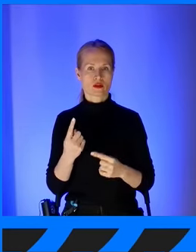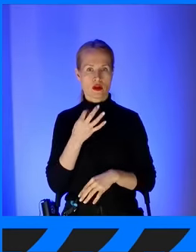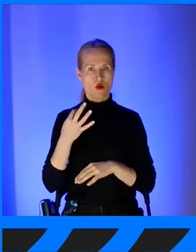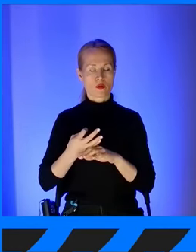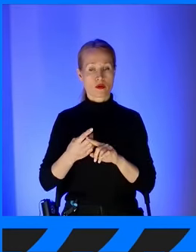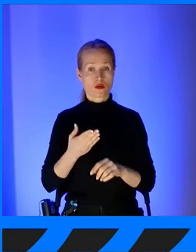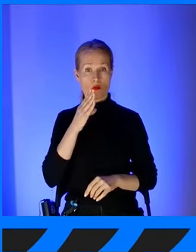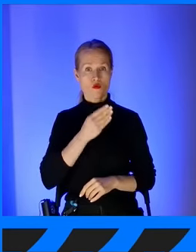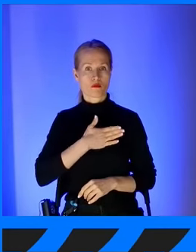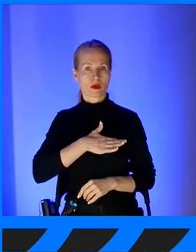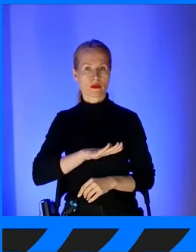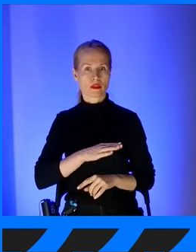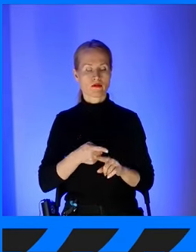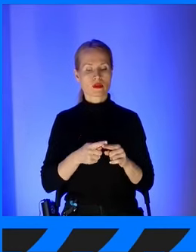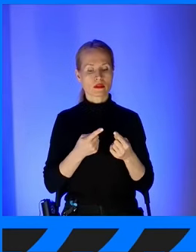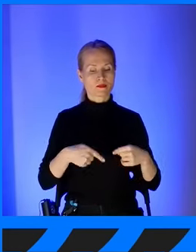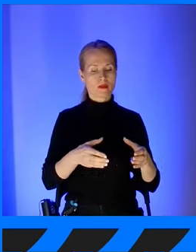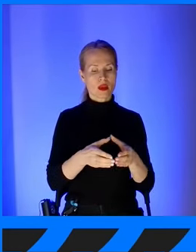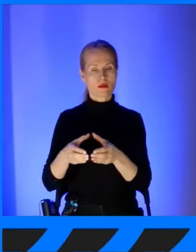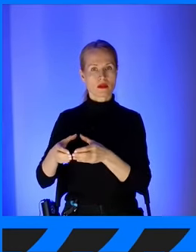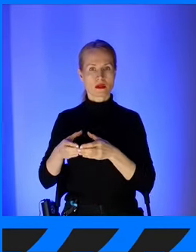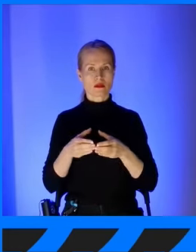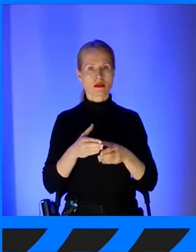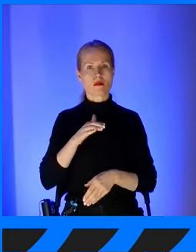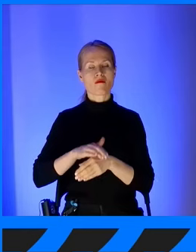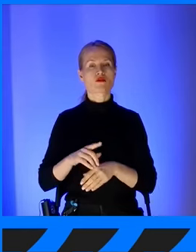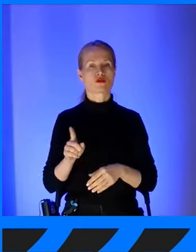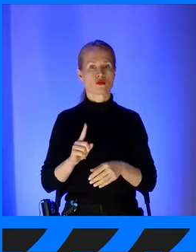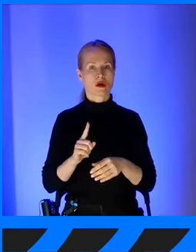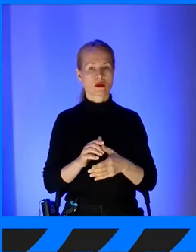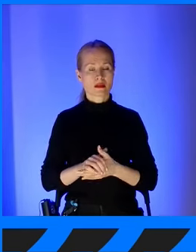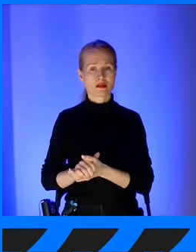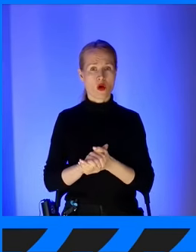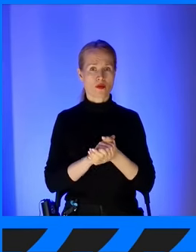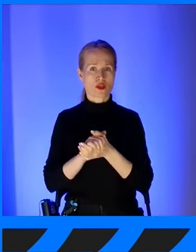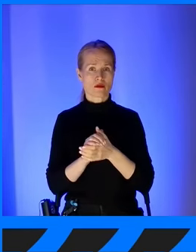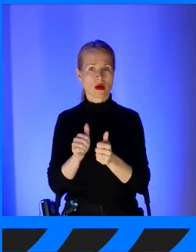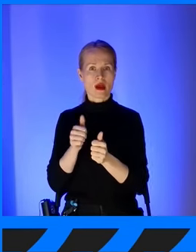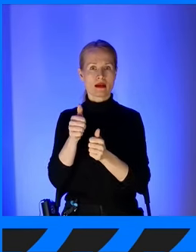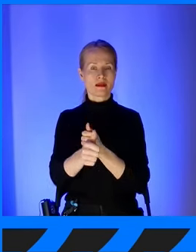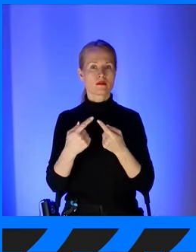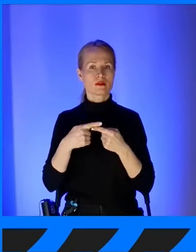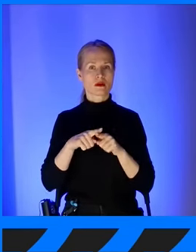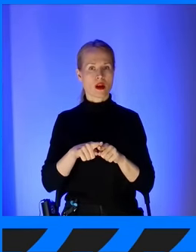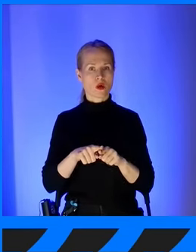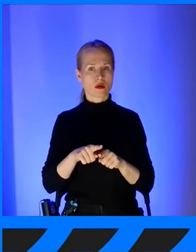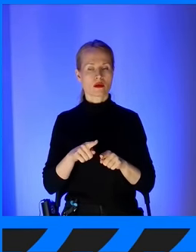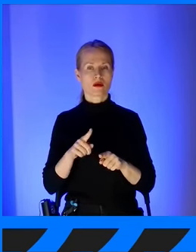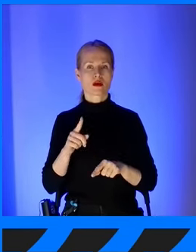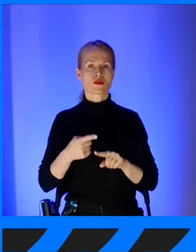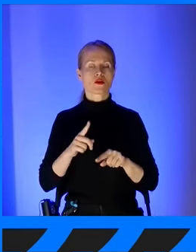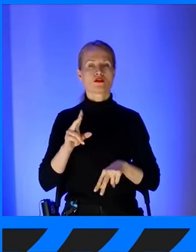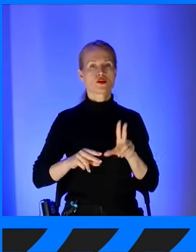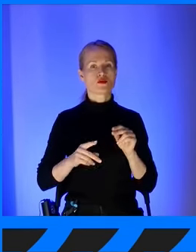и эти комитеты как мы их называем да то есть по факту являются сообществом лидером в технологий которые за счёт там большой